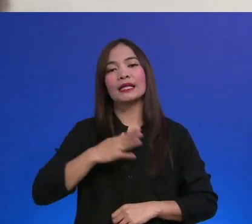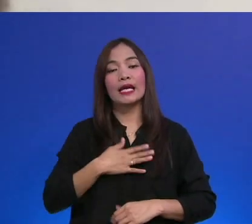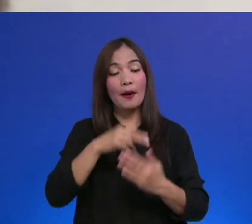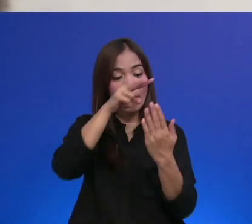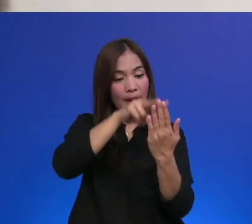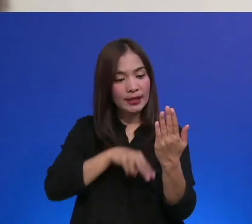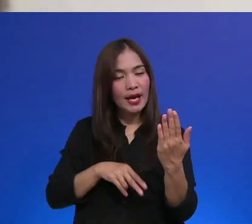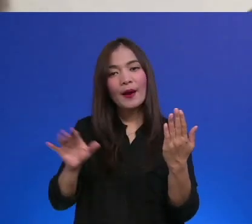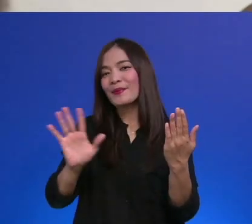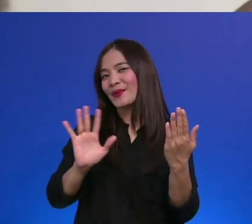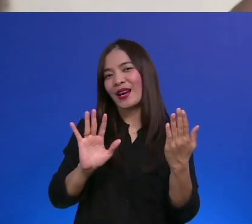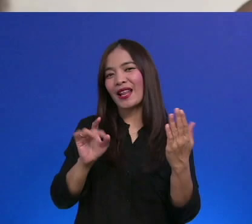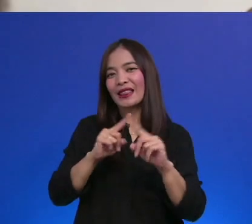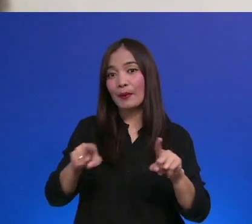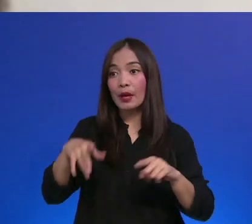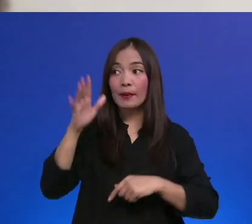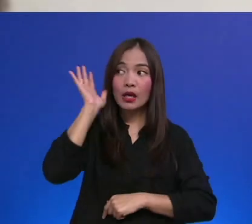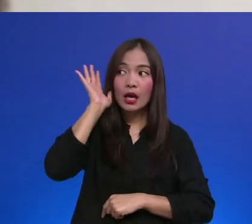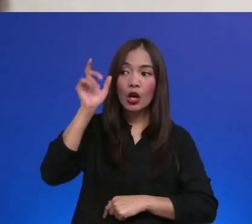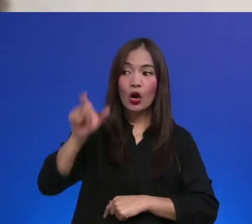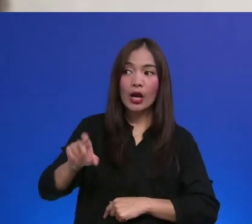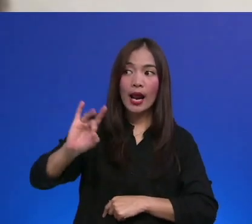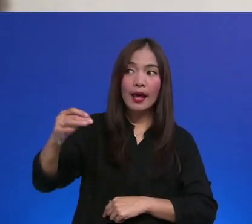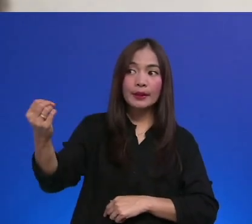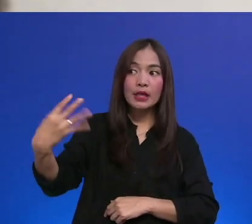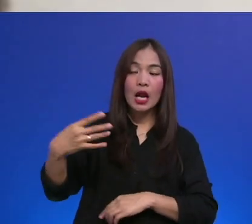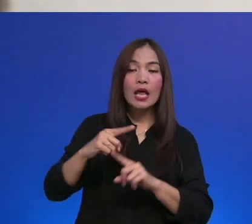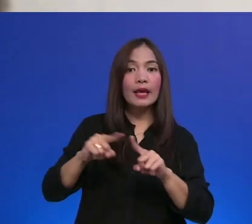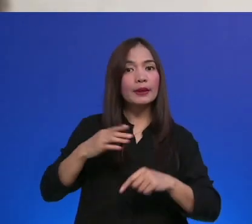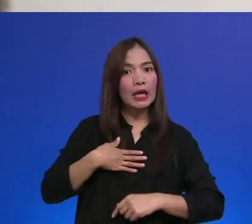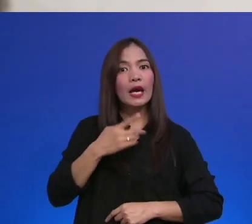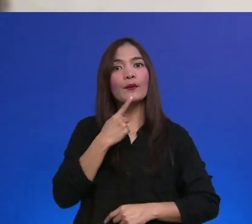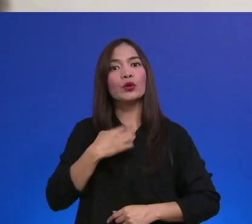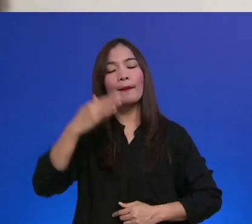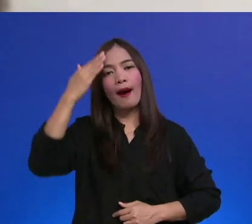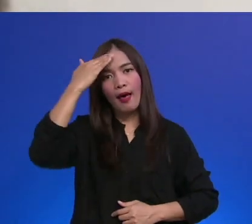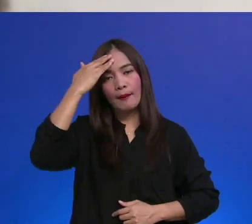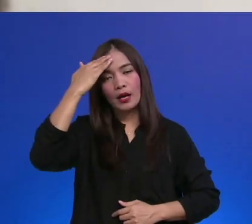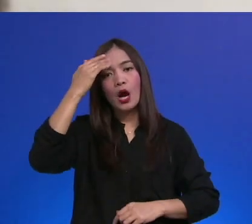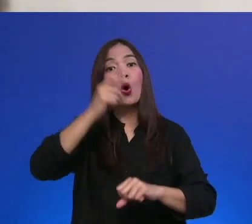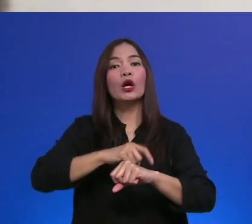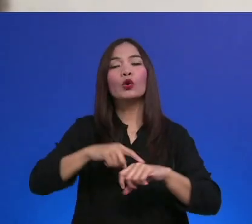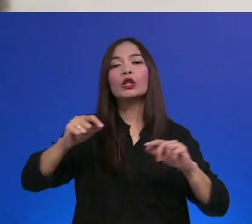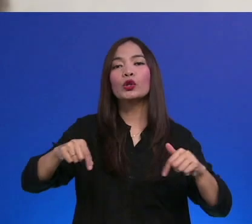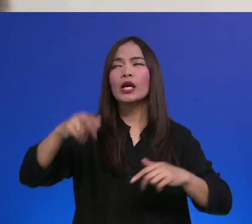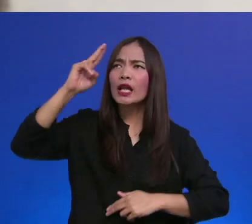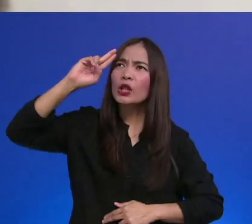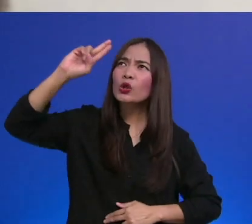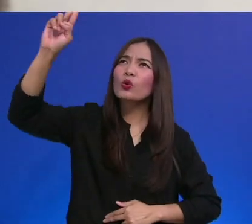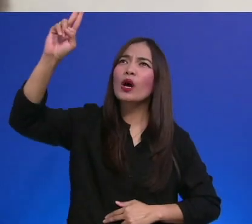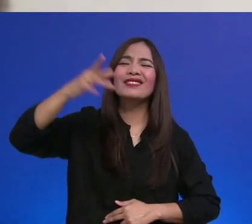atau mendengar orang bicara tapi saya mengalami saat-saat dimana Tuhan